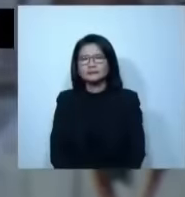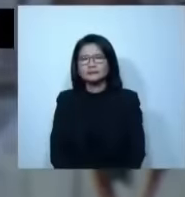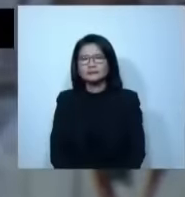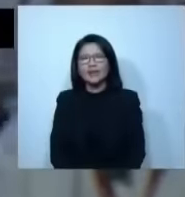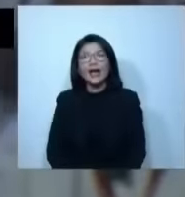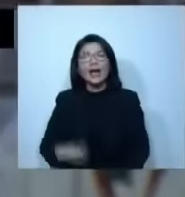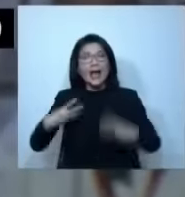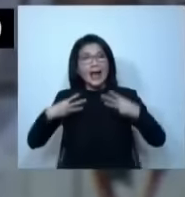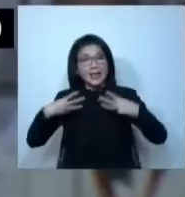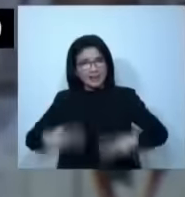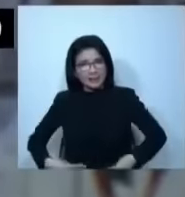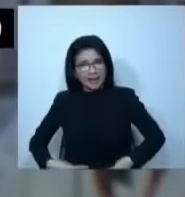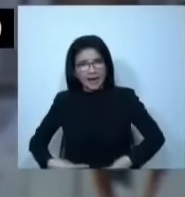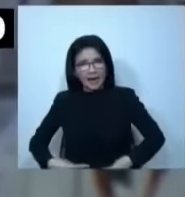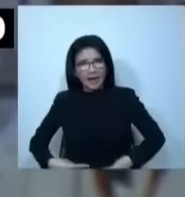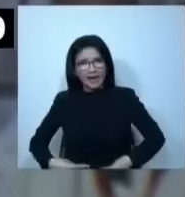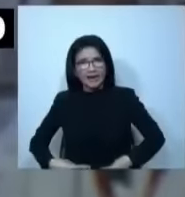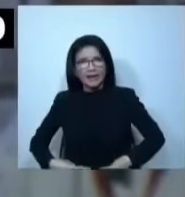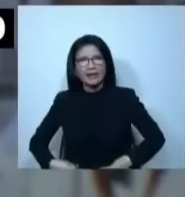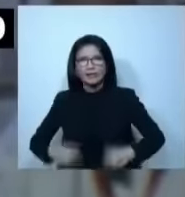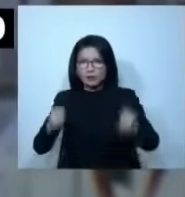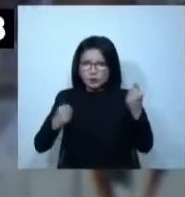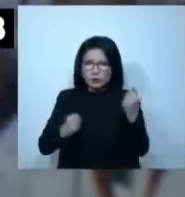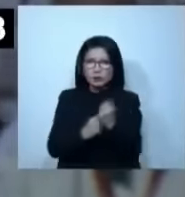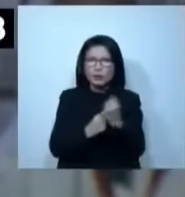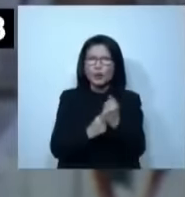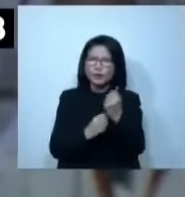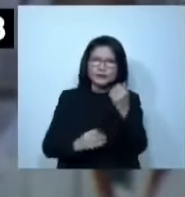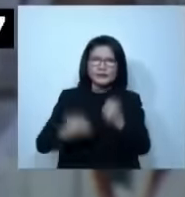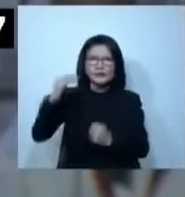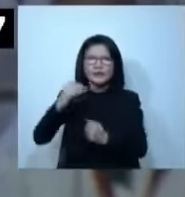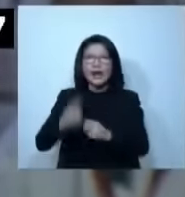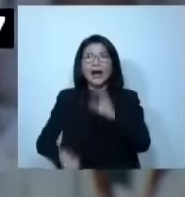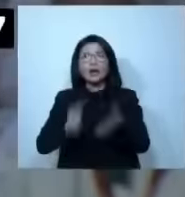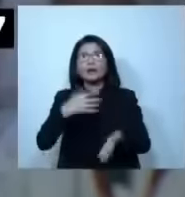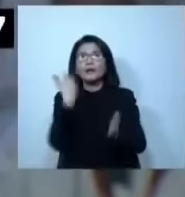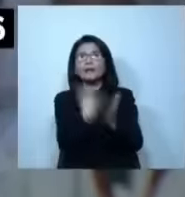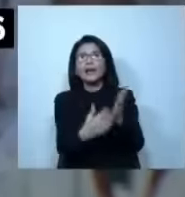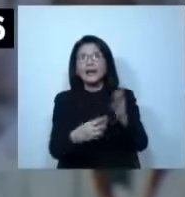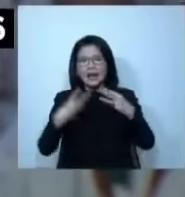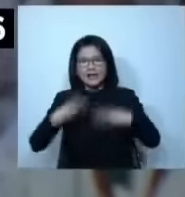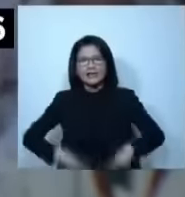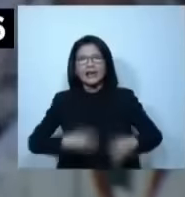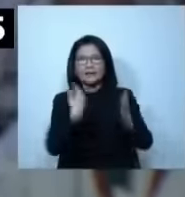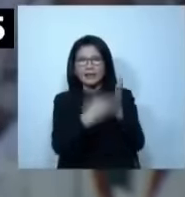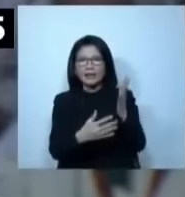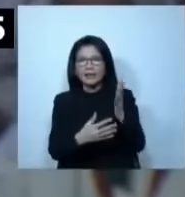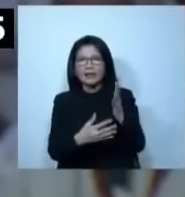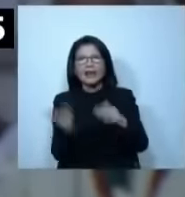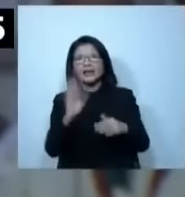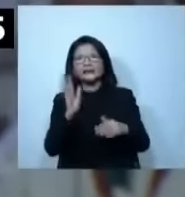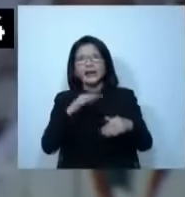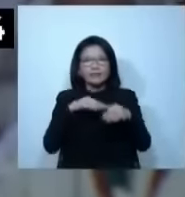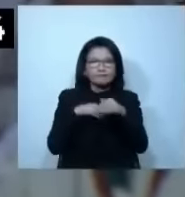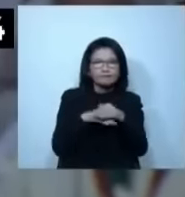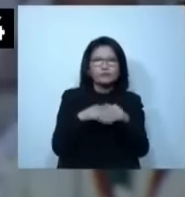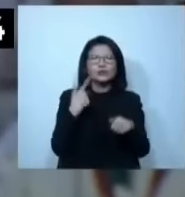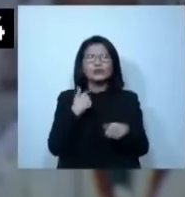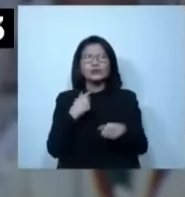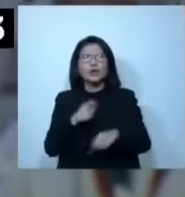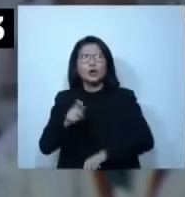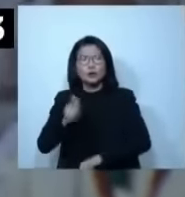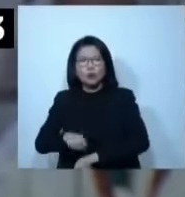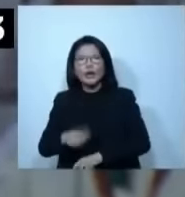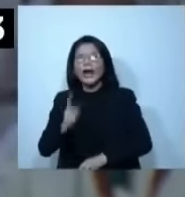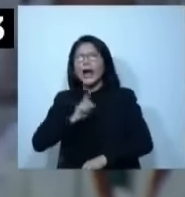bahwa etika dijunjung tinggi. Ketika terjadi pelanggaran etika, jangan bersembunyi di balik keputusan hukum. Justru